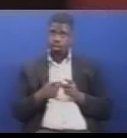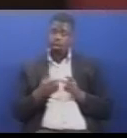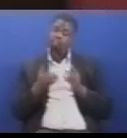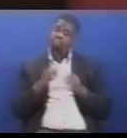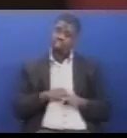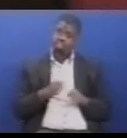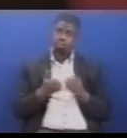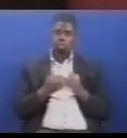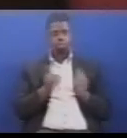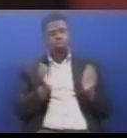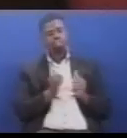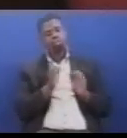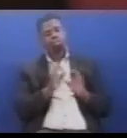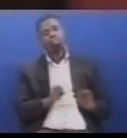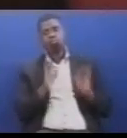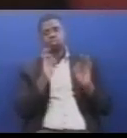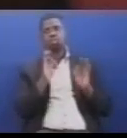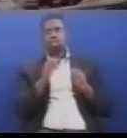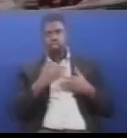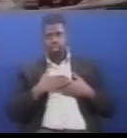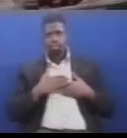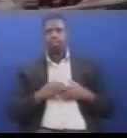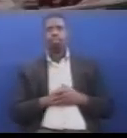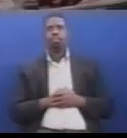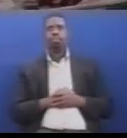wanapofariki waweze kuhifadhiwa vizuri? Asante sana.